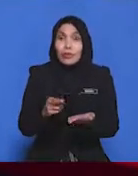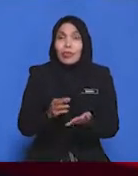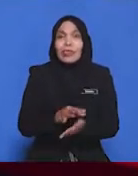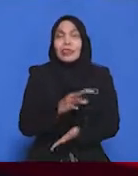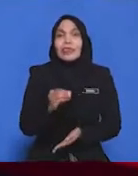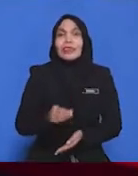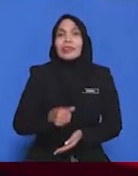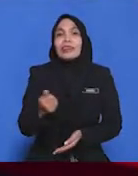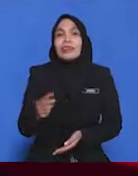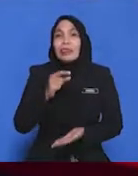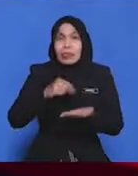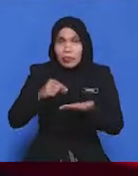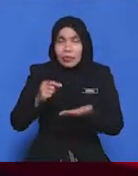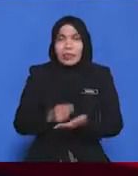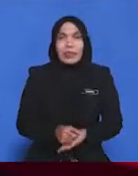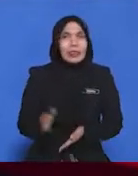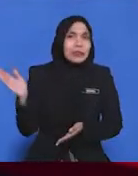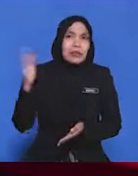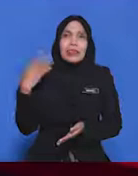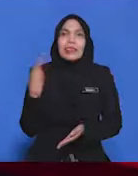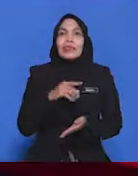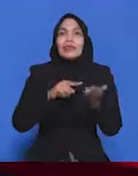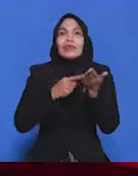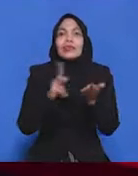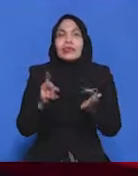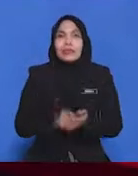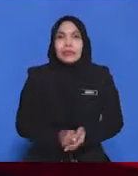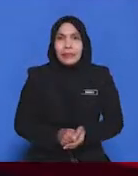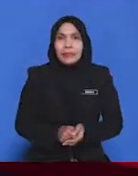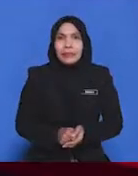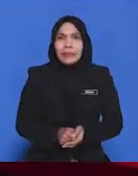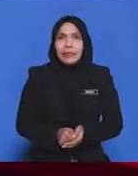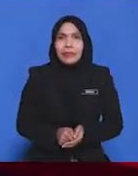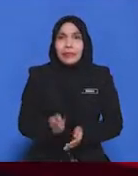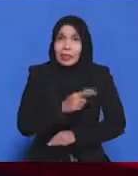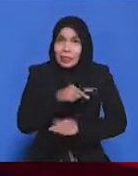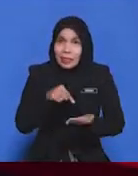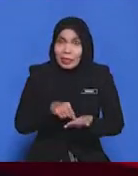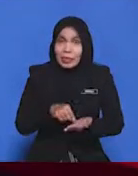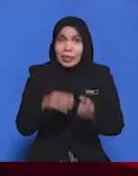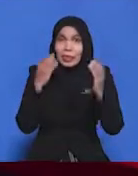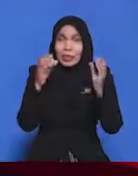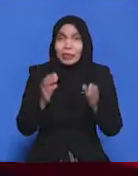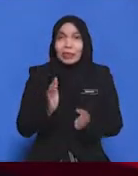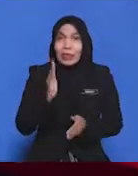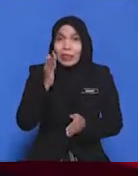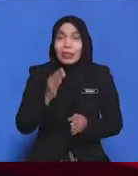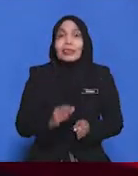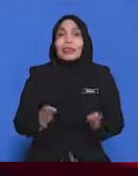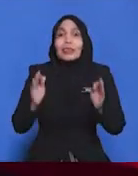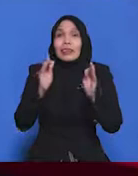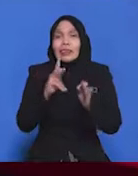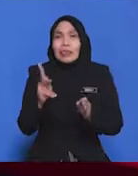tulis, mari kita mulakan. Pada episod kali ini, cikgu akan berkongsi